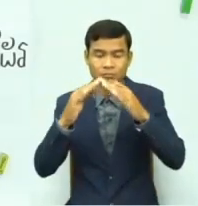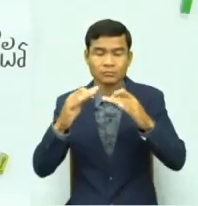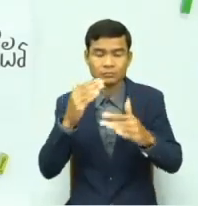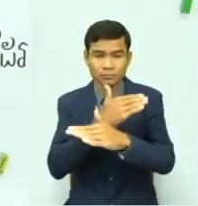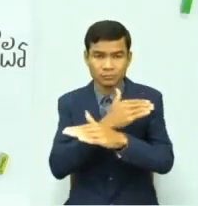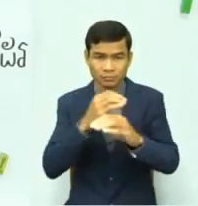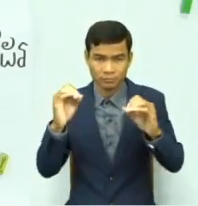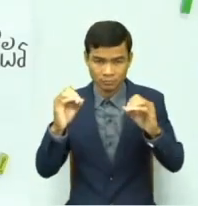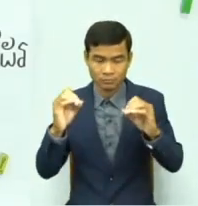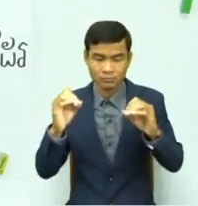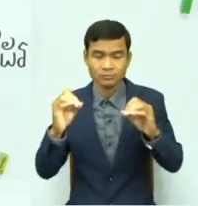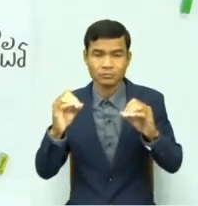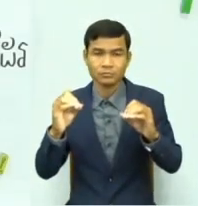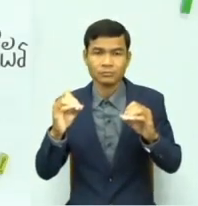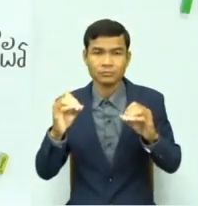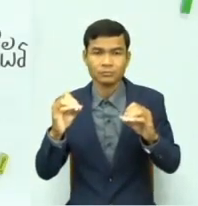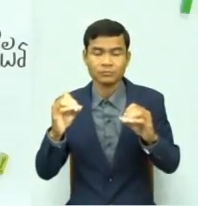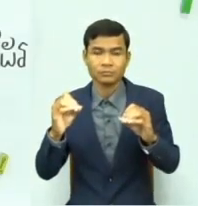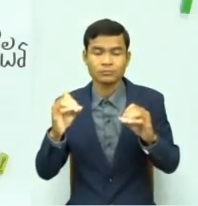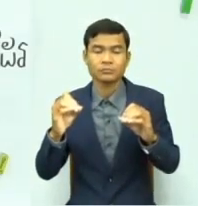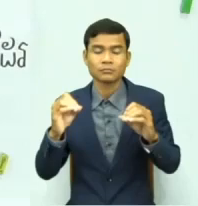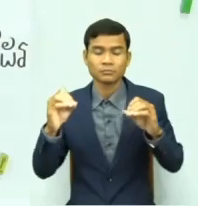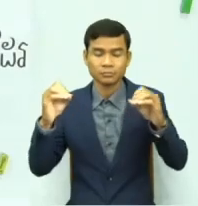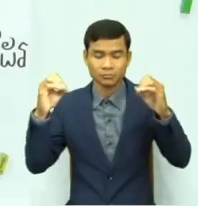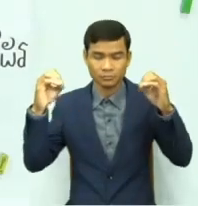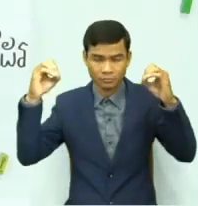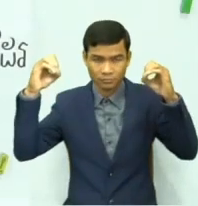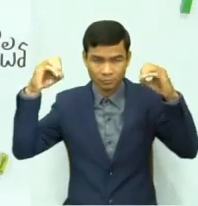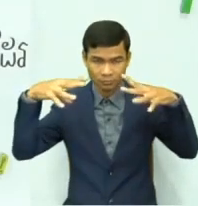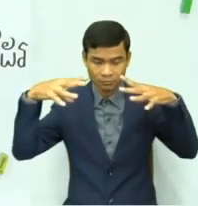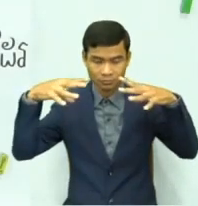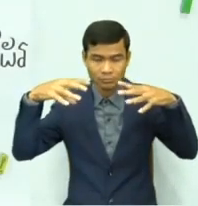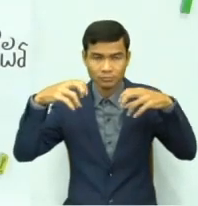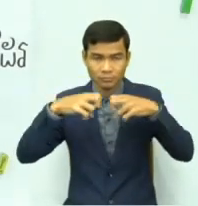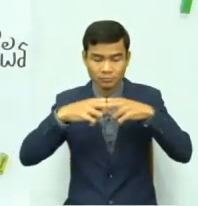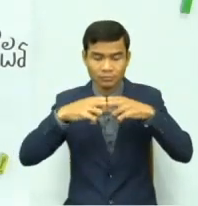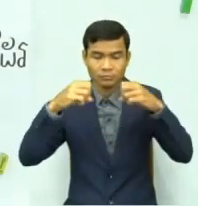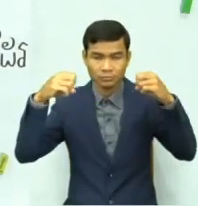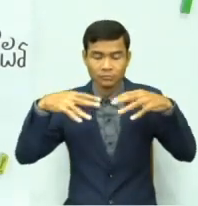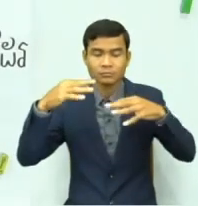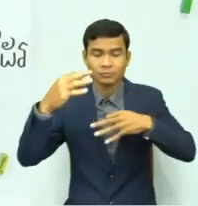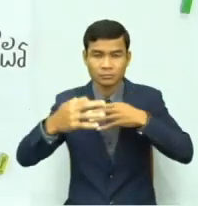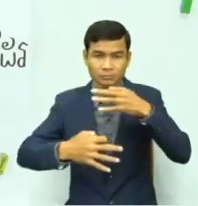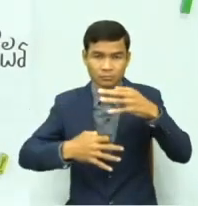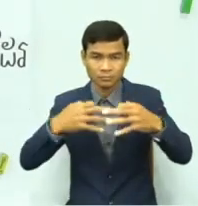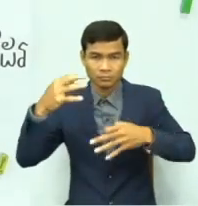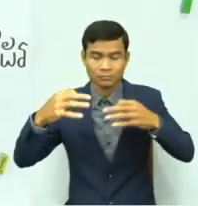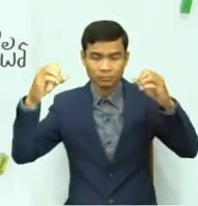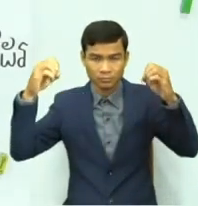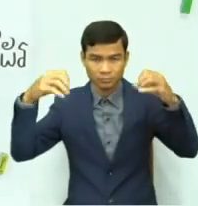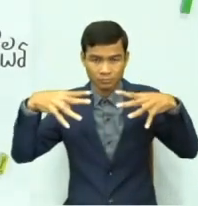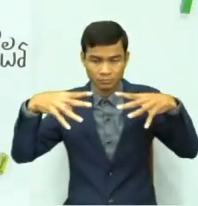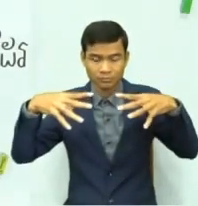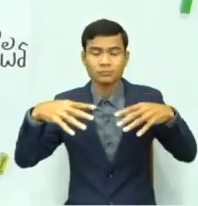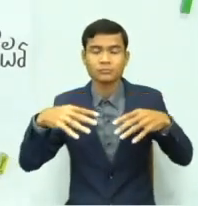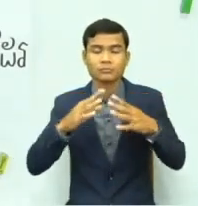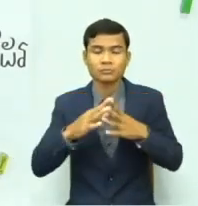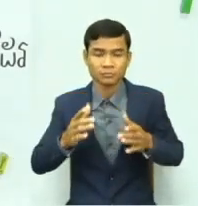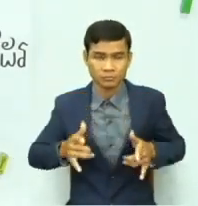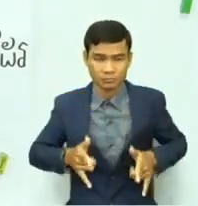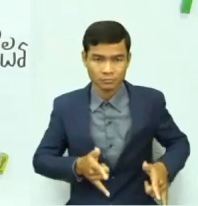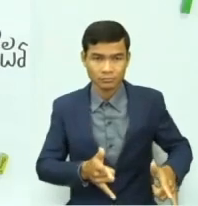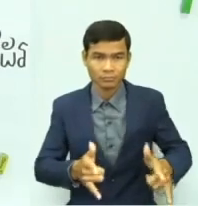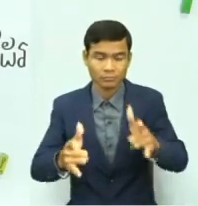phiết, phơi a kí sni, vi ri a kí sni, pro lai